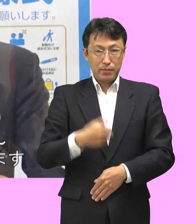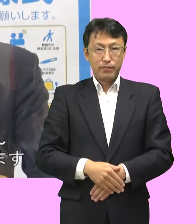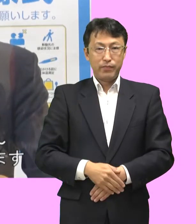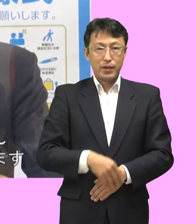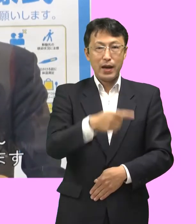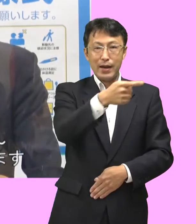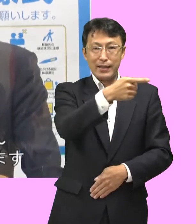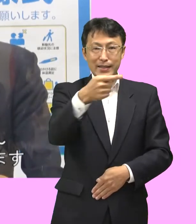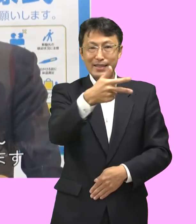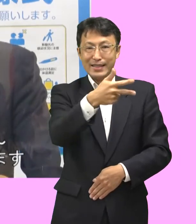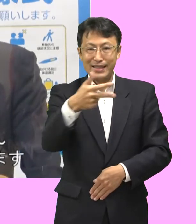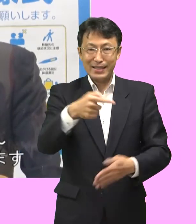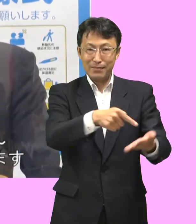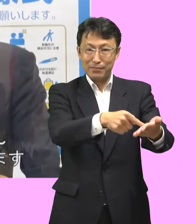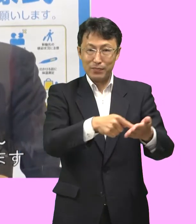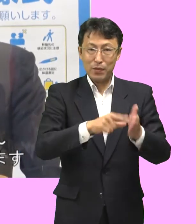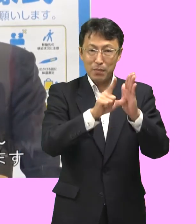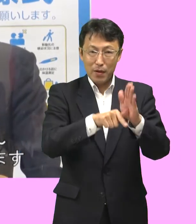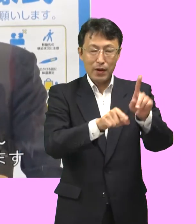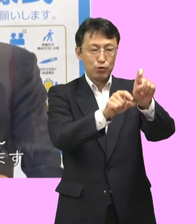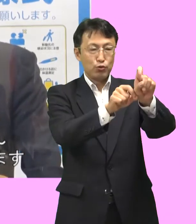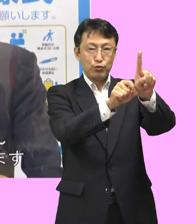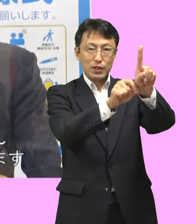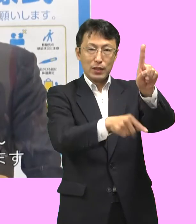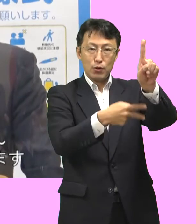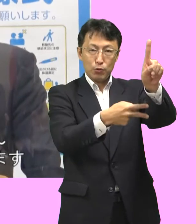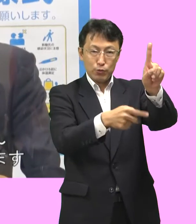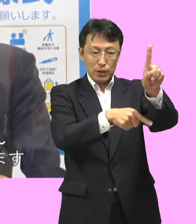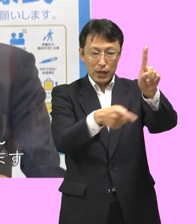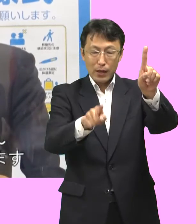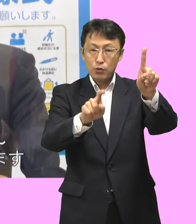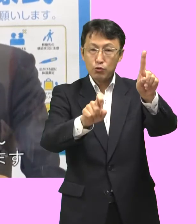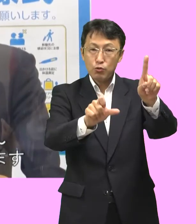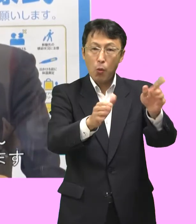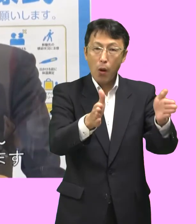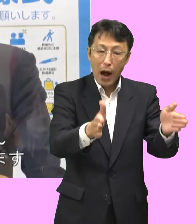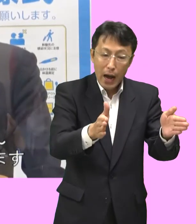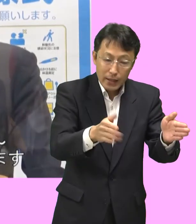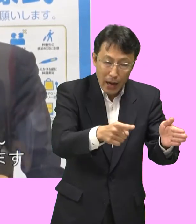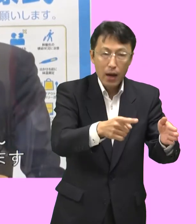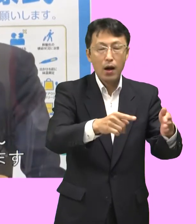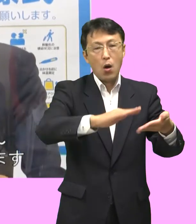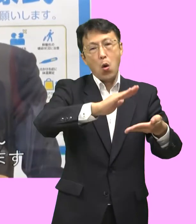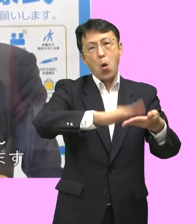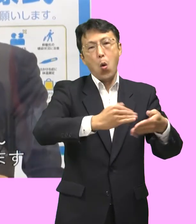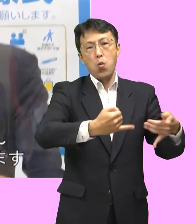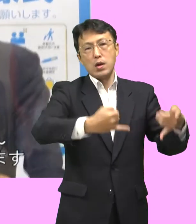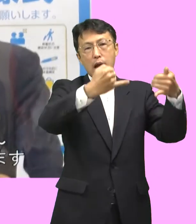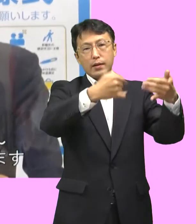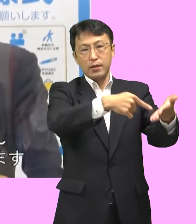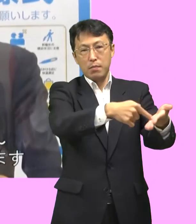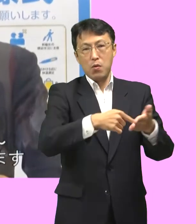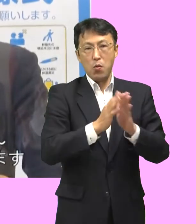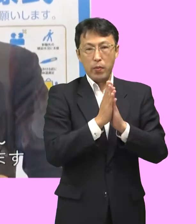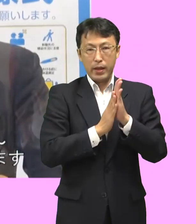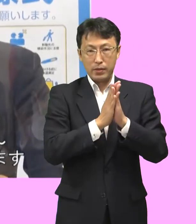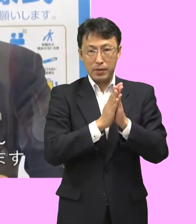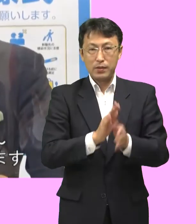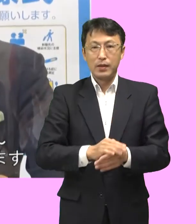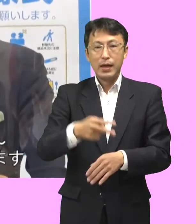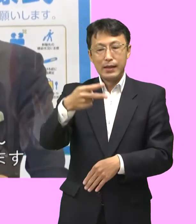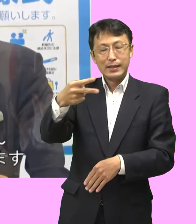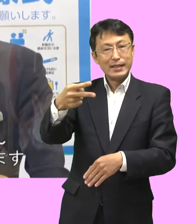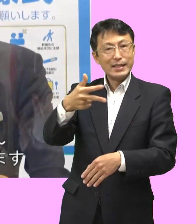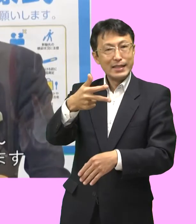まで、オンラインで申し込みいただきたいというふうに思います。それから二次募集に関しましては、11月16日